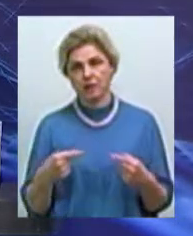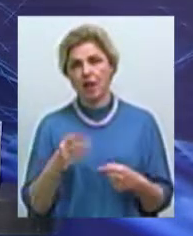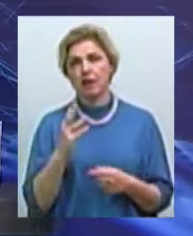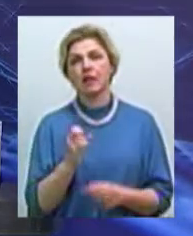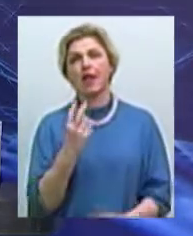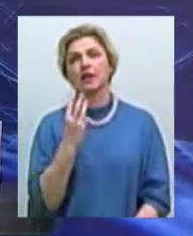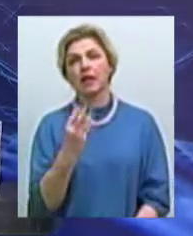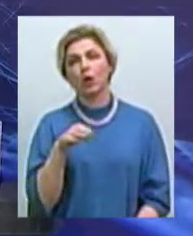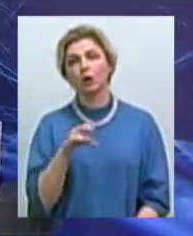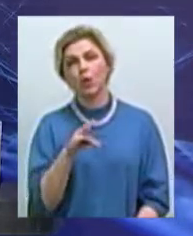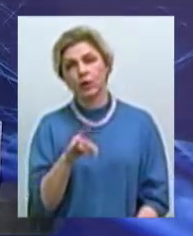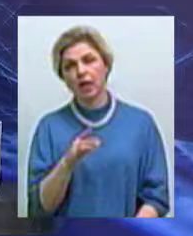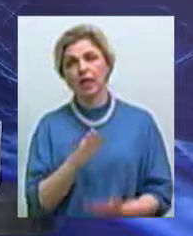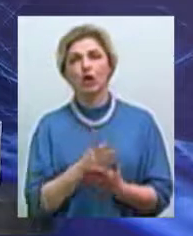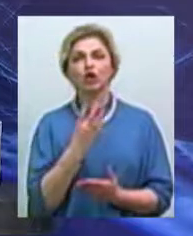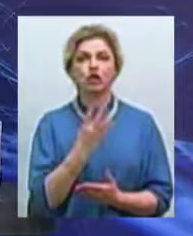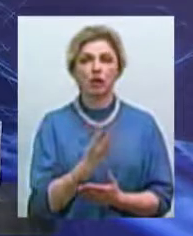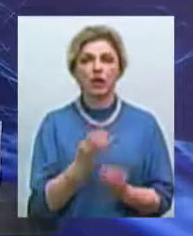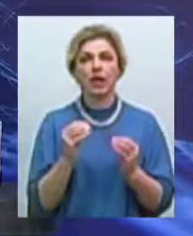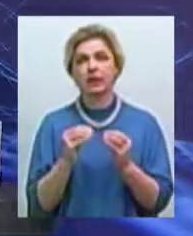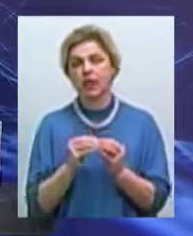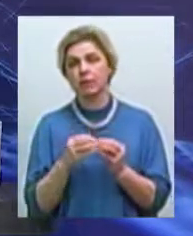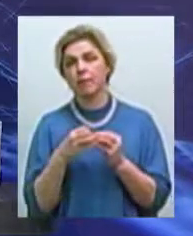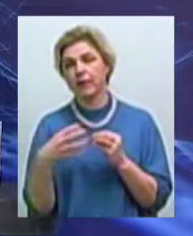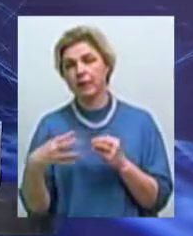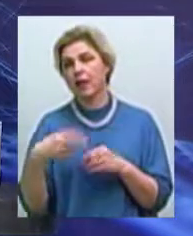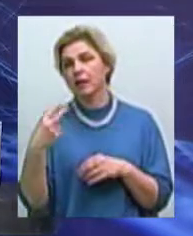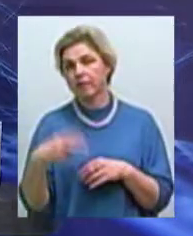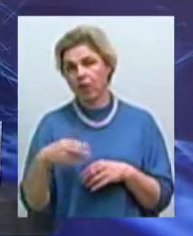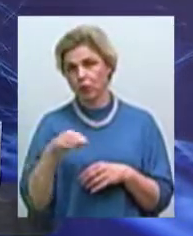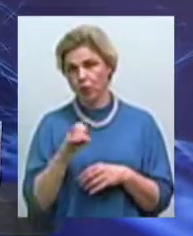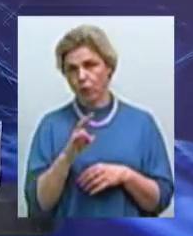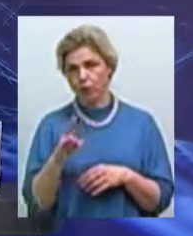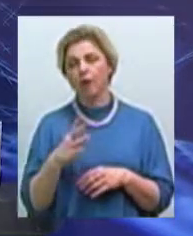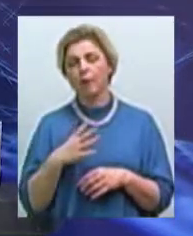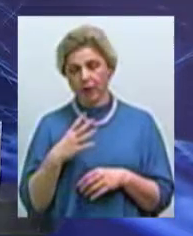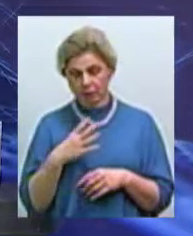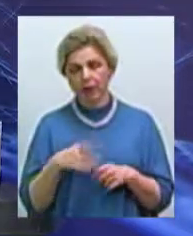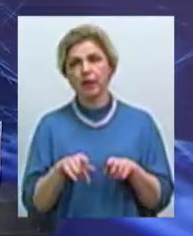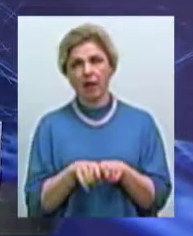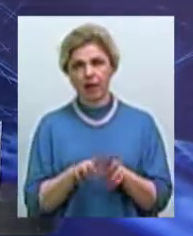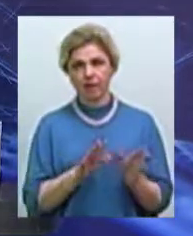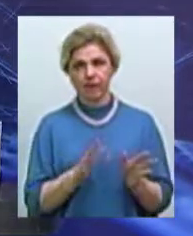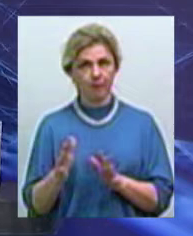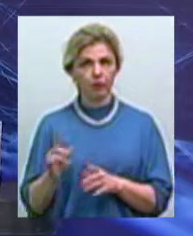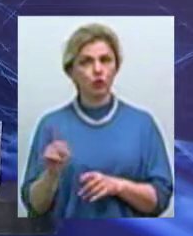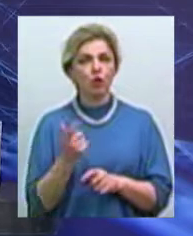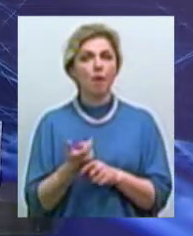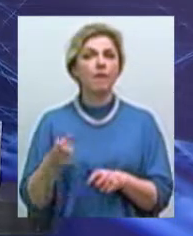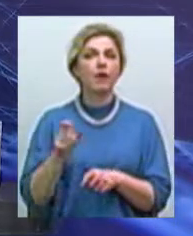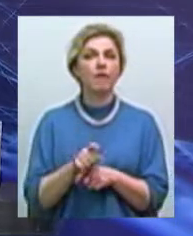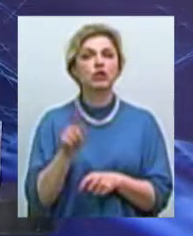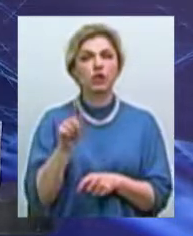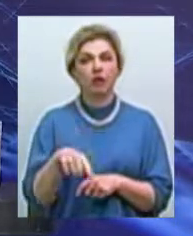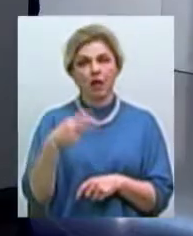тонни перевищують, і на 4, є і на 10, на 15, і на 20 тонн. Навіть так? Навіть такі випадки є, що перевищують